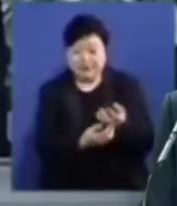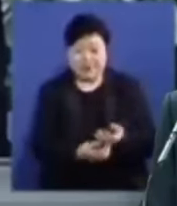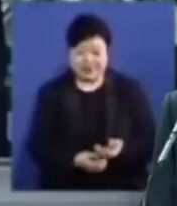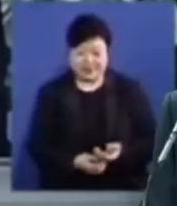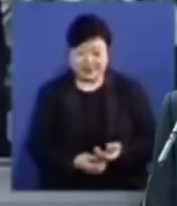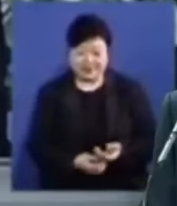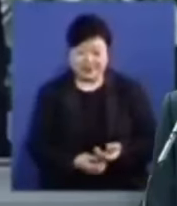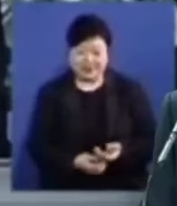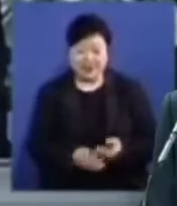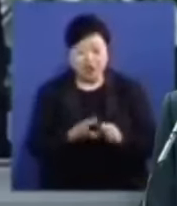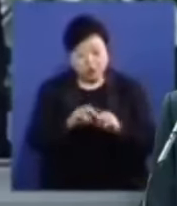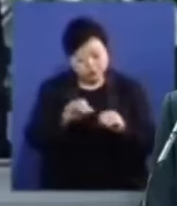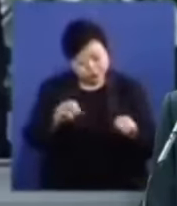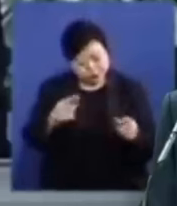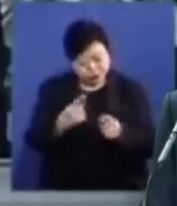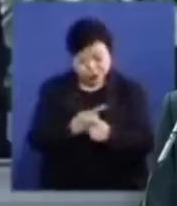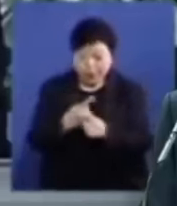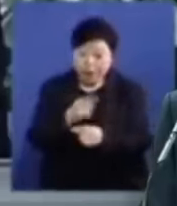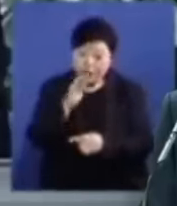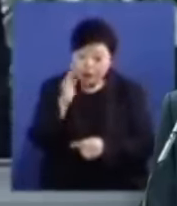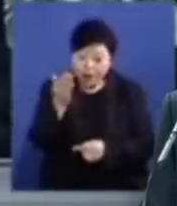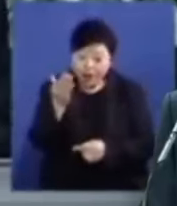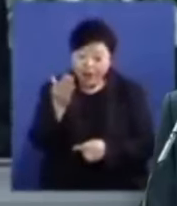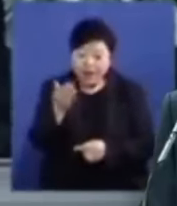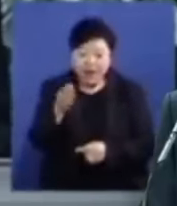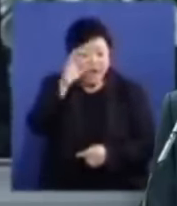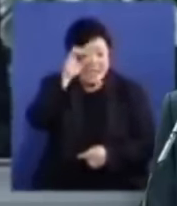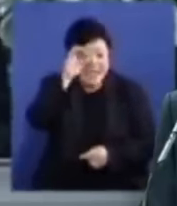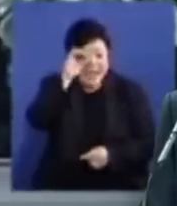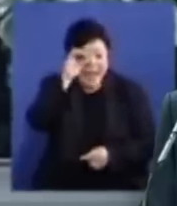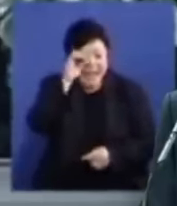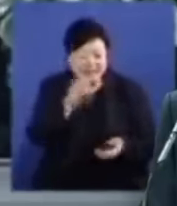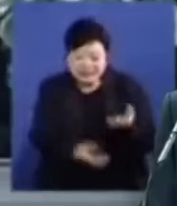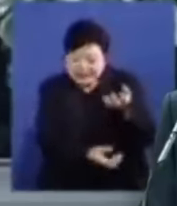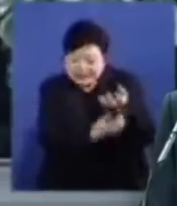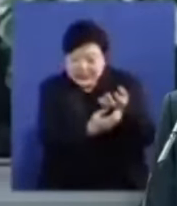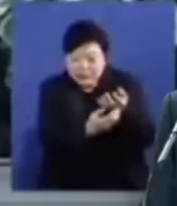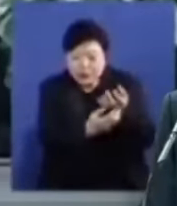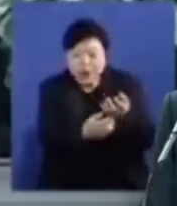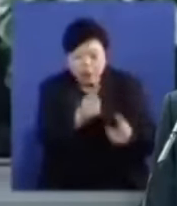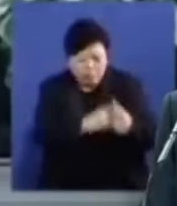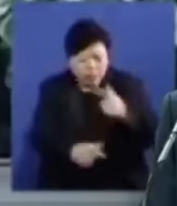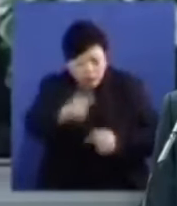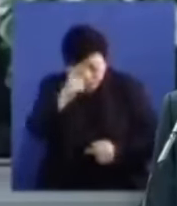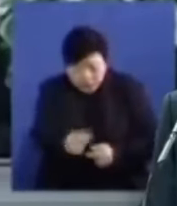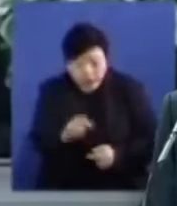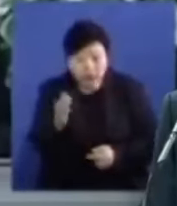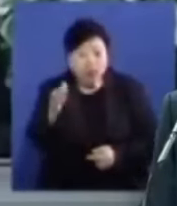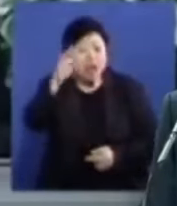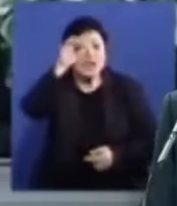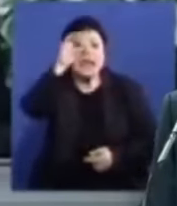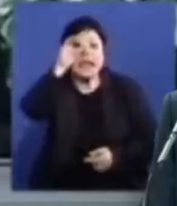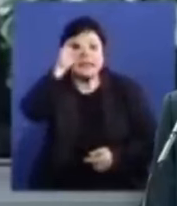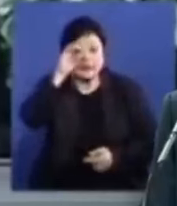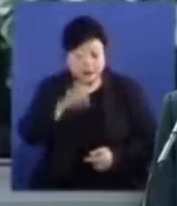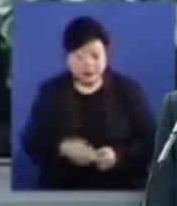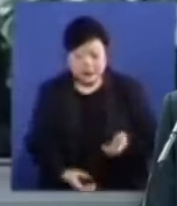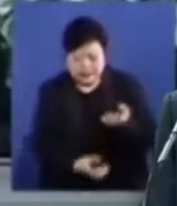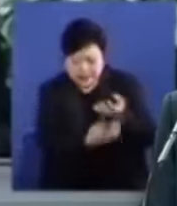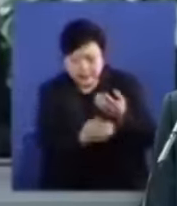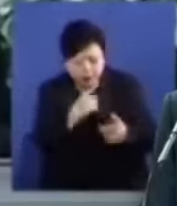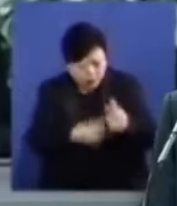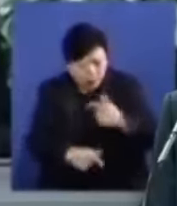것입니까? 부드러워지지요. 그런데 삶을수록 단단해지는 건 뭡니까?